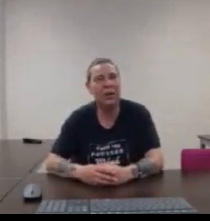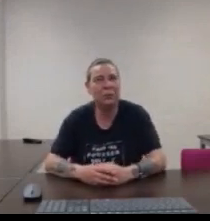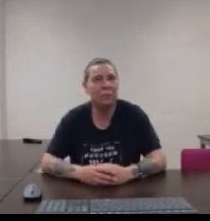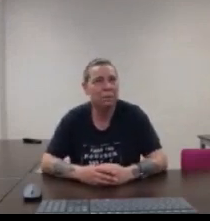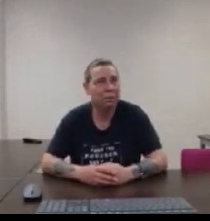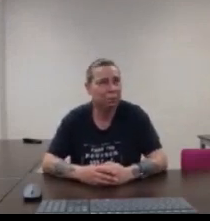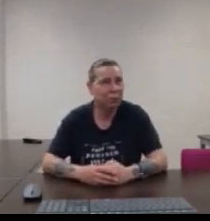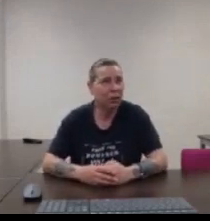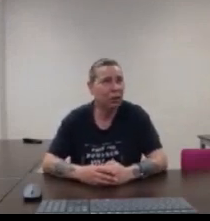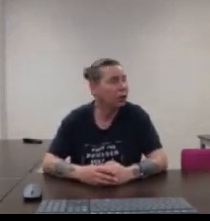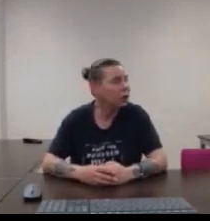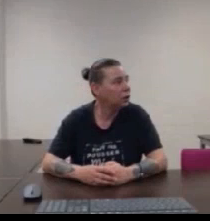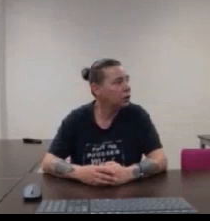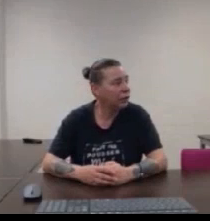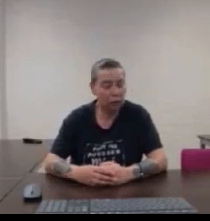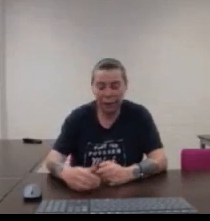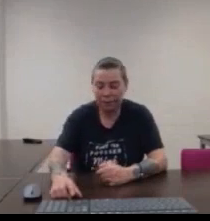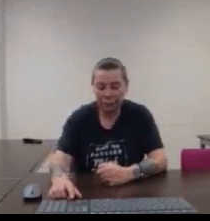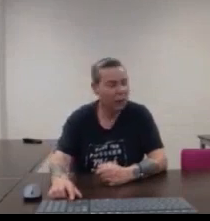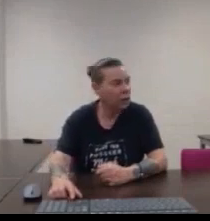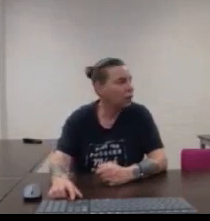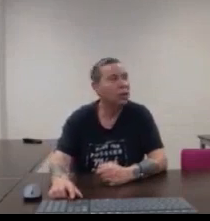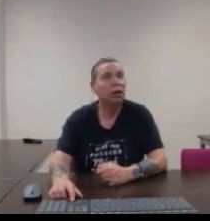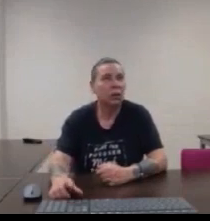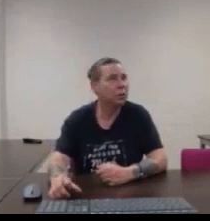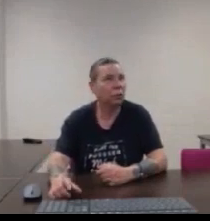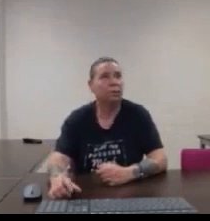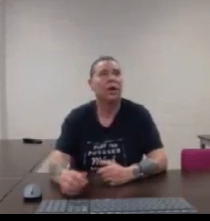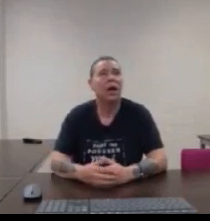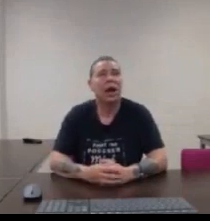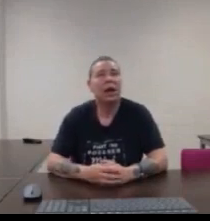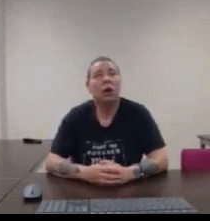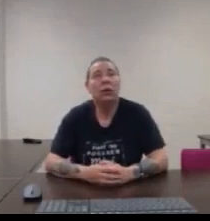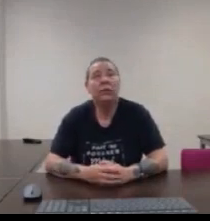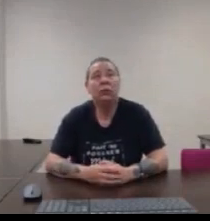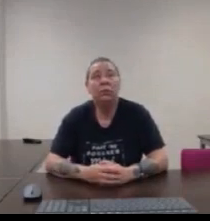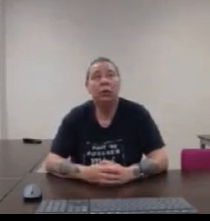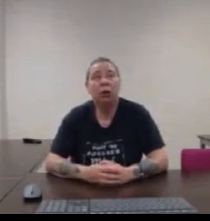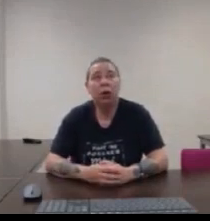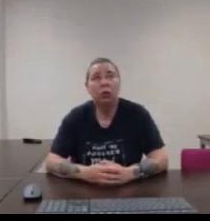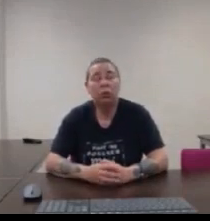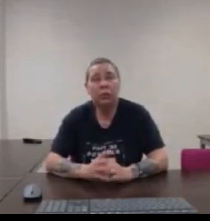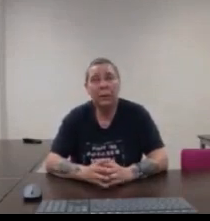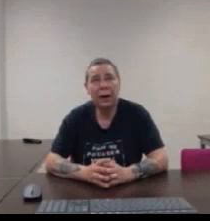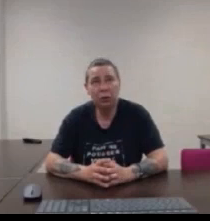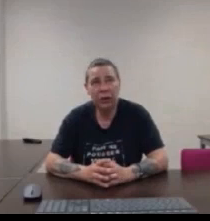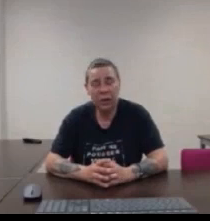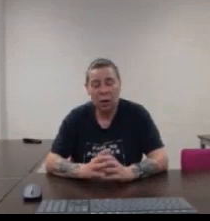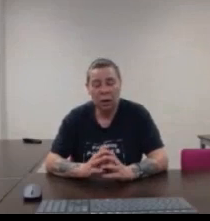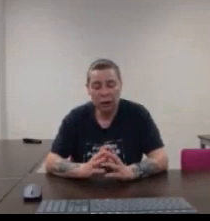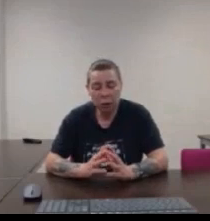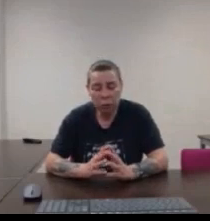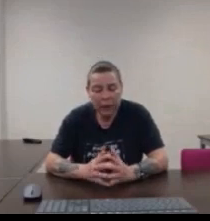dont on voit les choses. Ok. Ça te va? Oui, on peut passer à la suite. Passons. Alors, au niveau du bureau, donc Maud vous a parlé